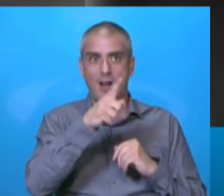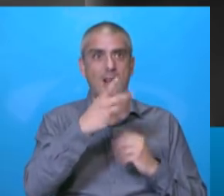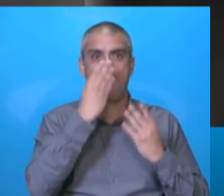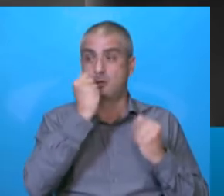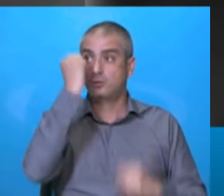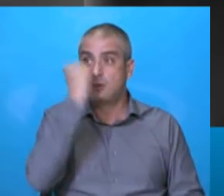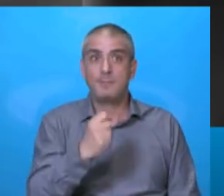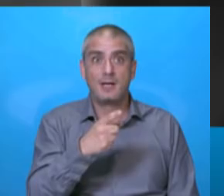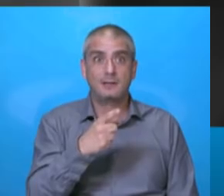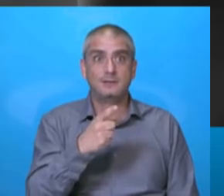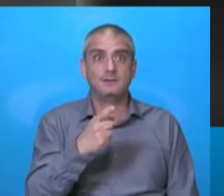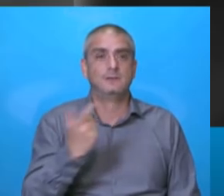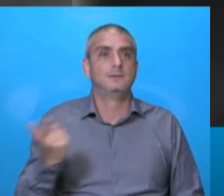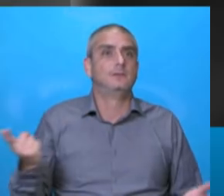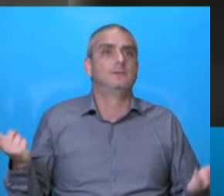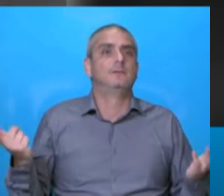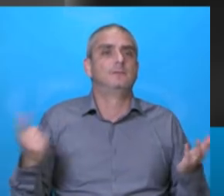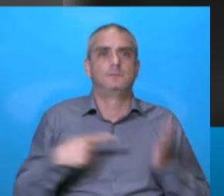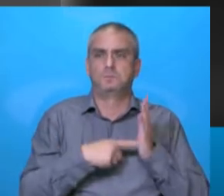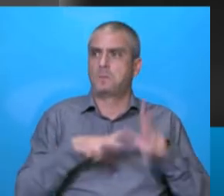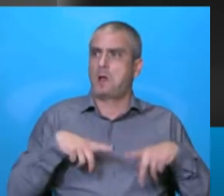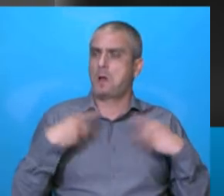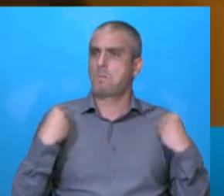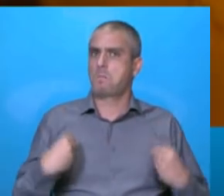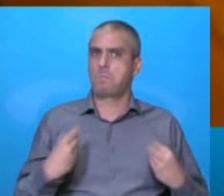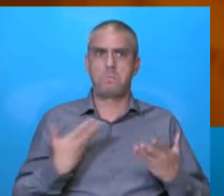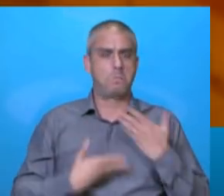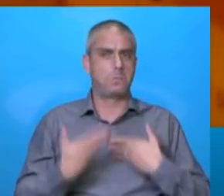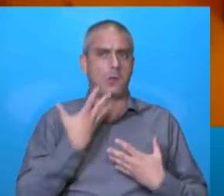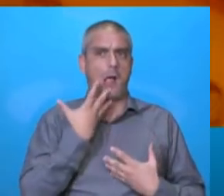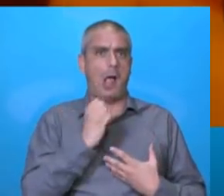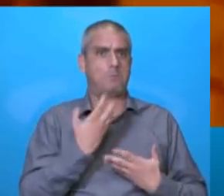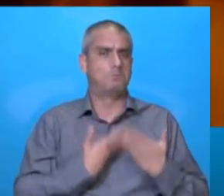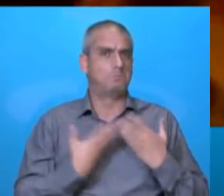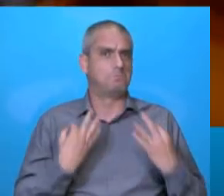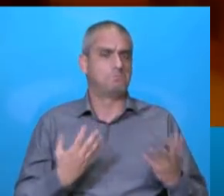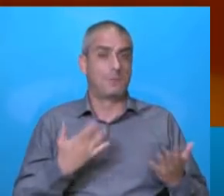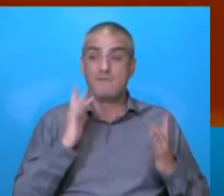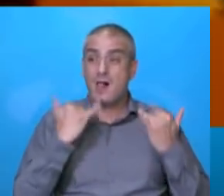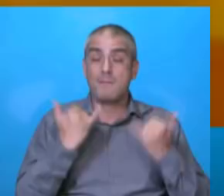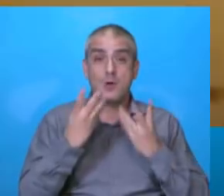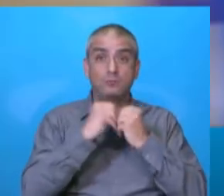ברצח הציגו מציאות זוגית אוהבת וחמה. אבל היום גם במשפחה